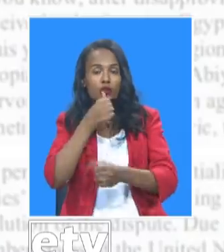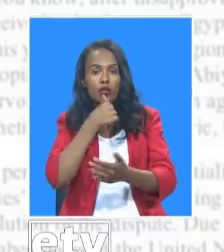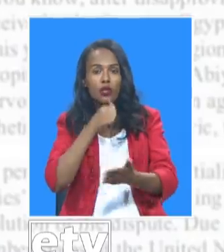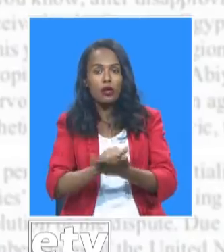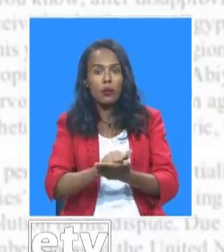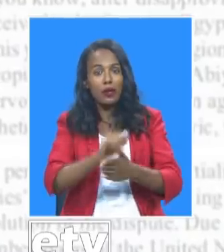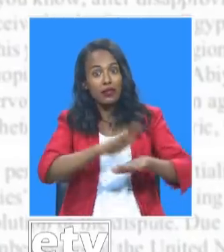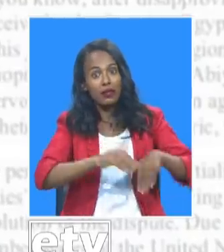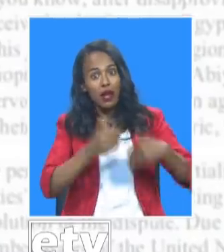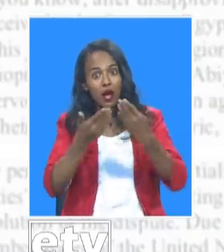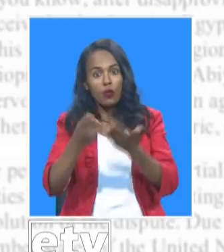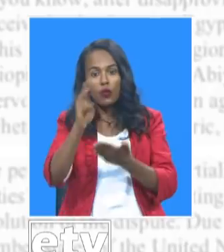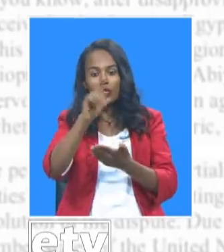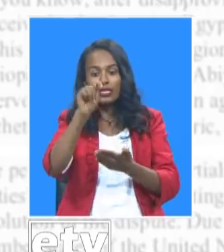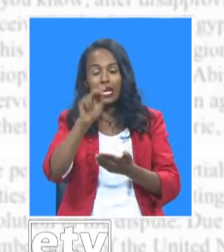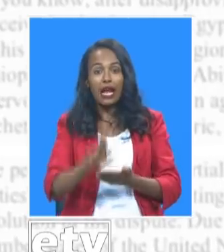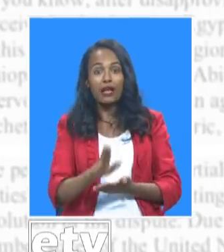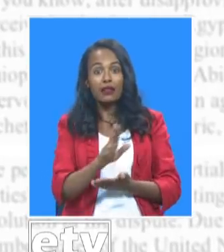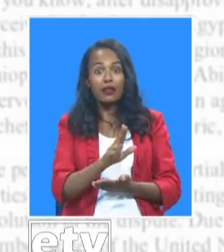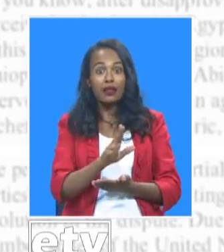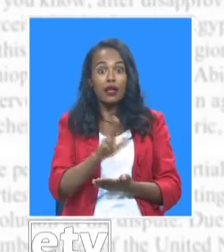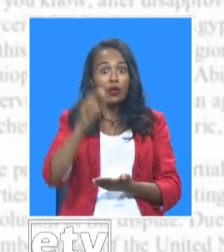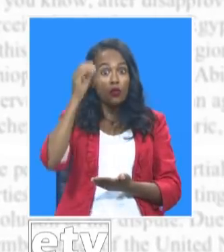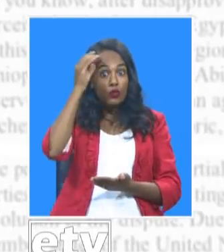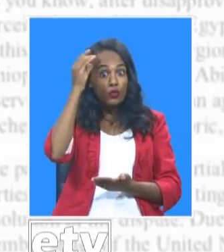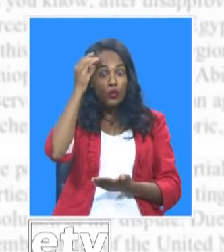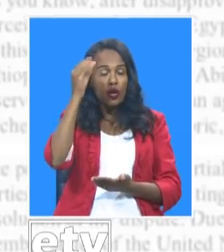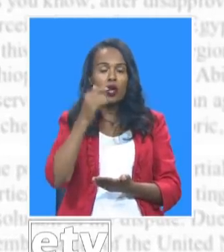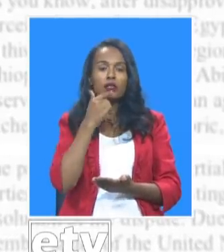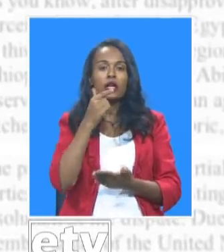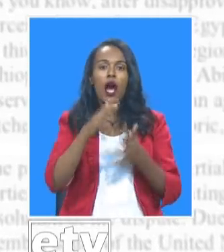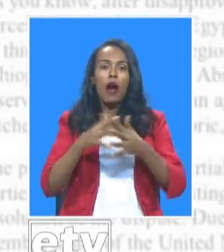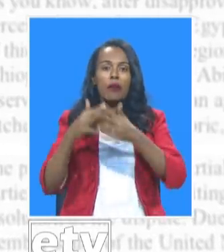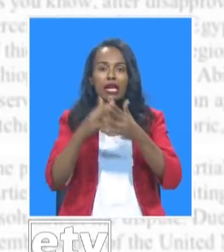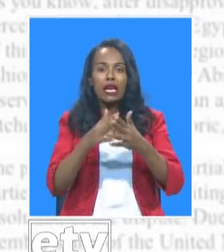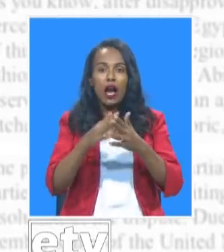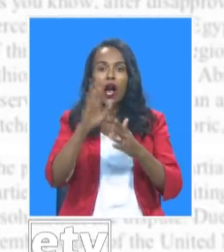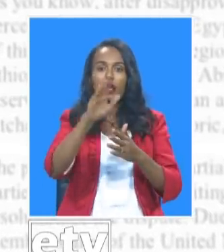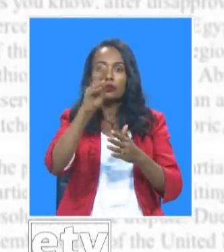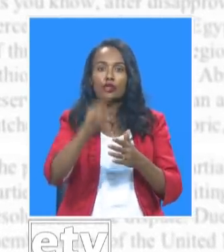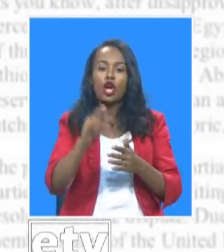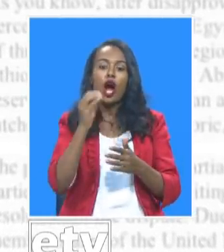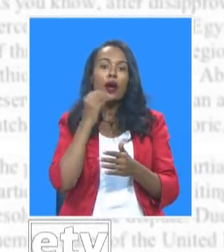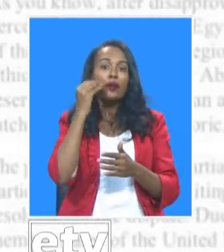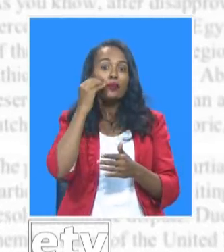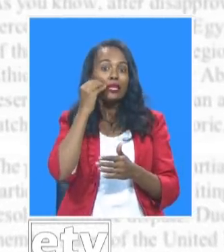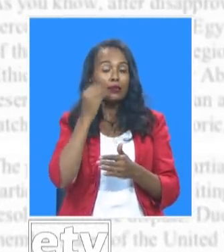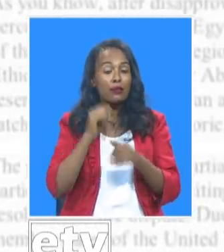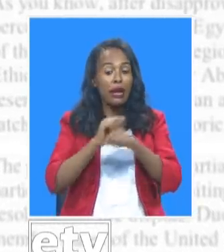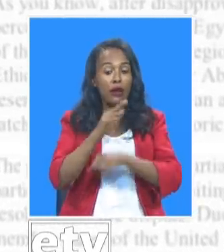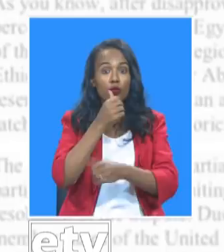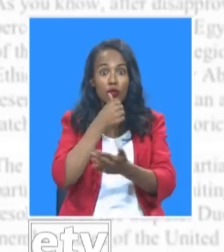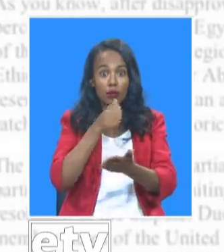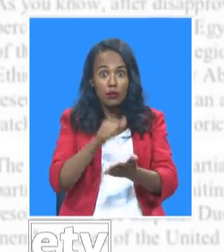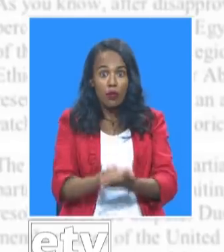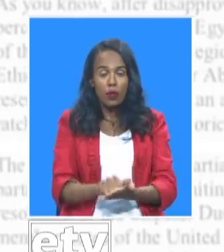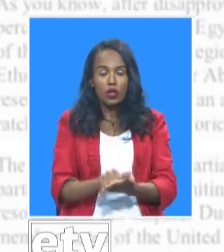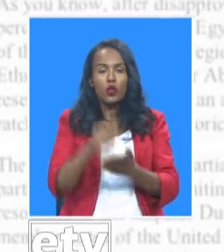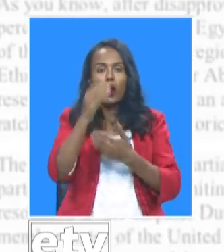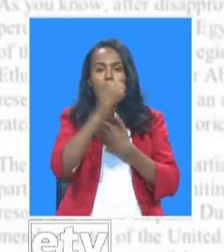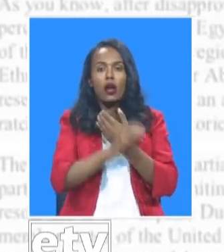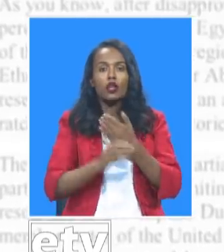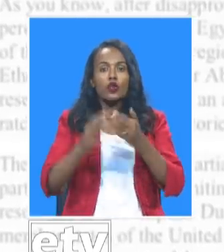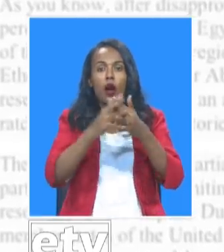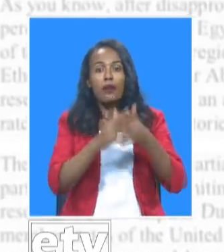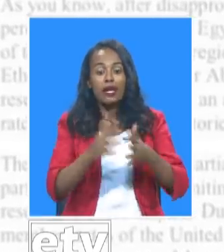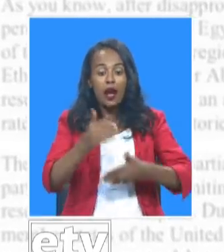አቀረቡ። ሴናተር ኮሪ ቡከርና ሴናተር ክሪስቶፈር ኩንስ ለአሜሪካ ግምጃ ቤት ኃላፊ ስቴቨን ሞንቹል በላኩት ደብዳቤያቸው ሀገራቸው